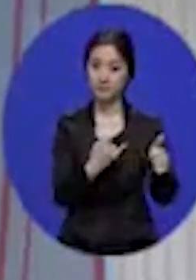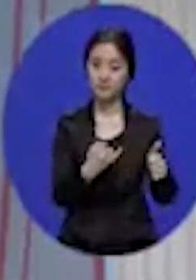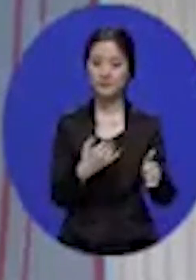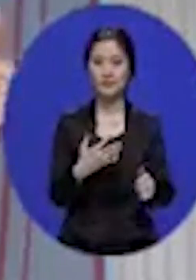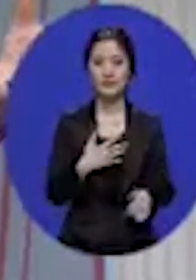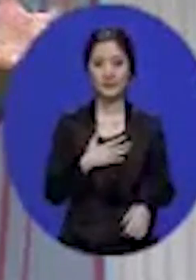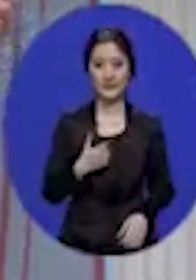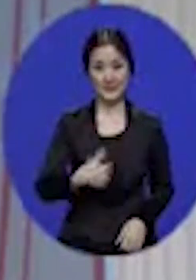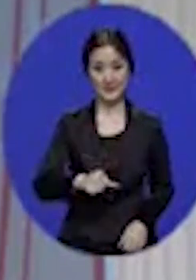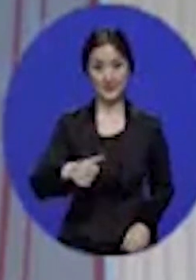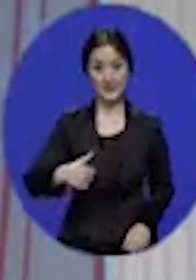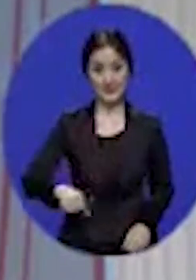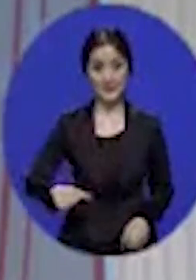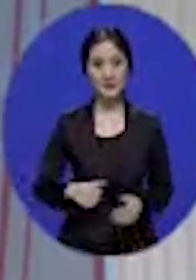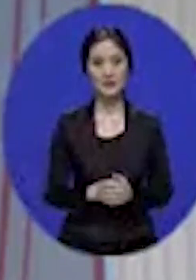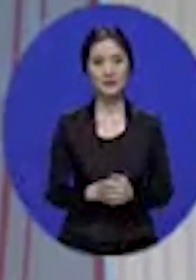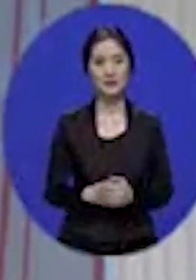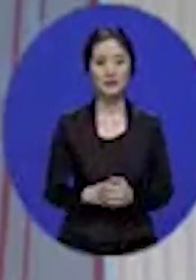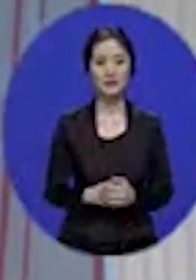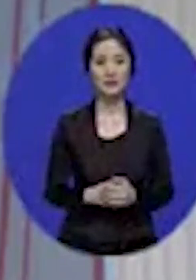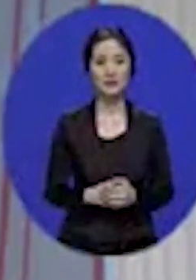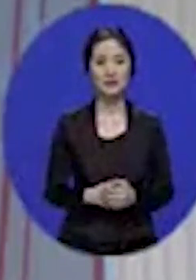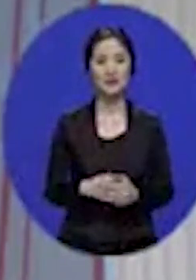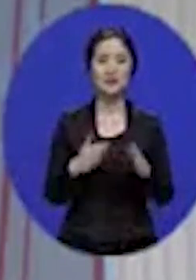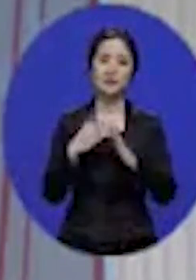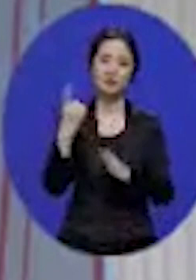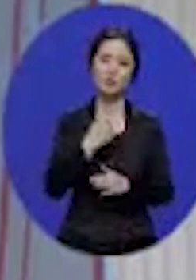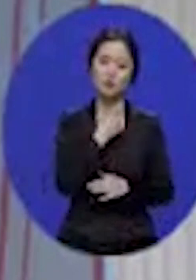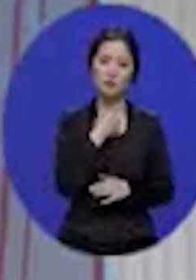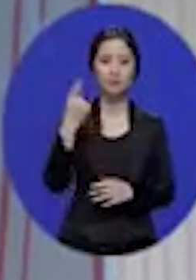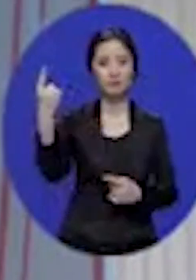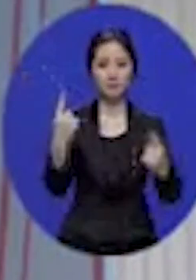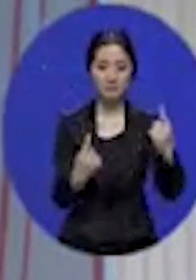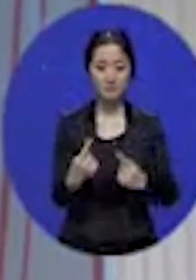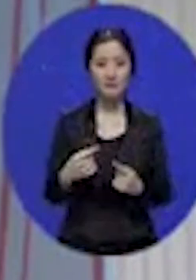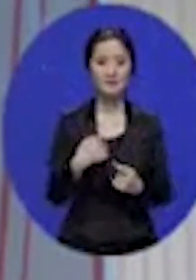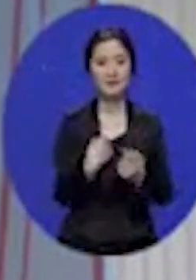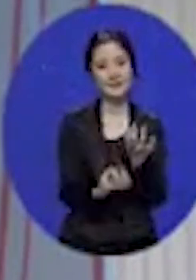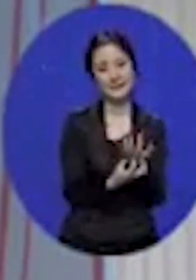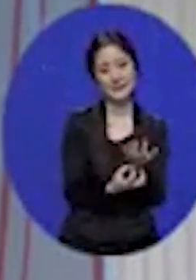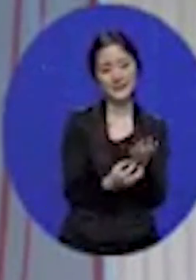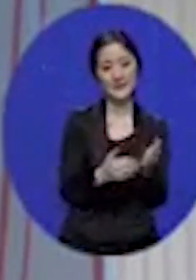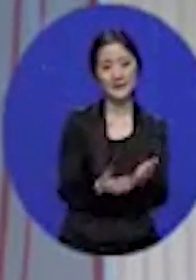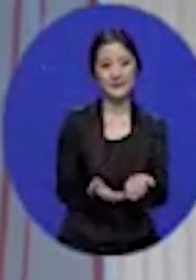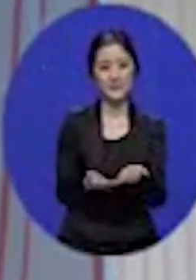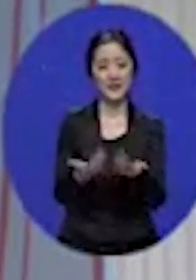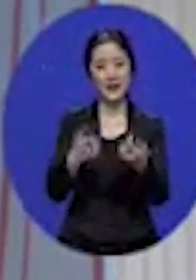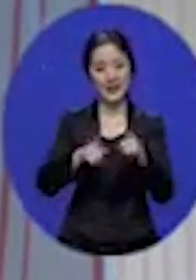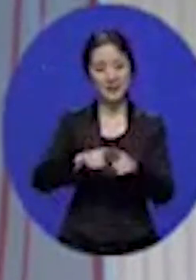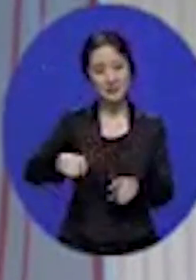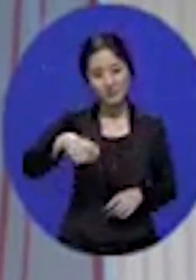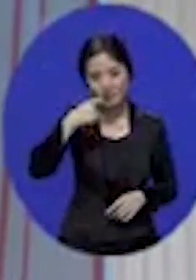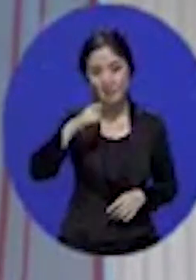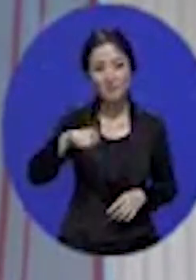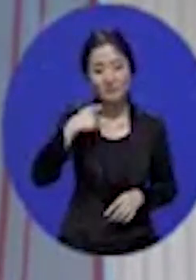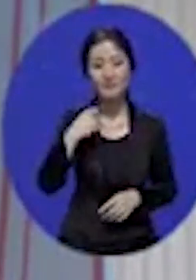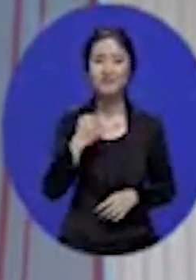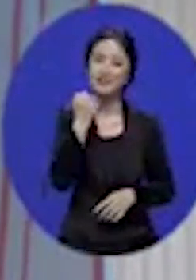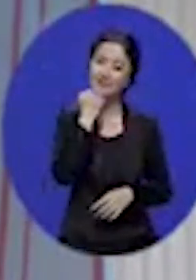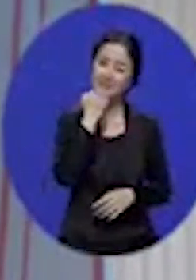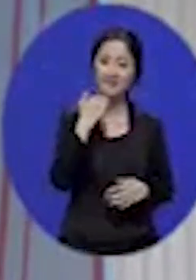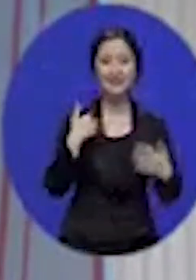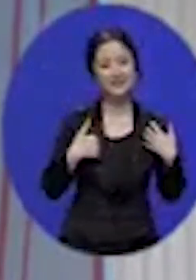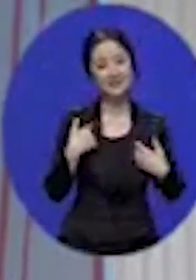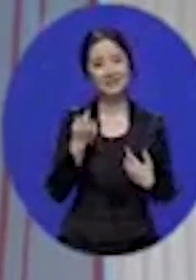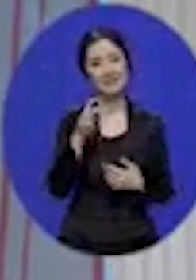아이들이 지발로 우리 집에 걸어 들어와서 내가 끓인 김치찌개 숟가락 같이 넣고 퍼먹으면서 낄낄대고 TV